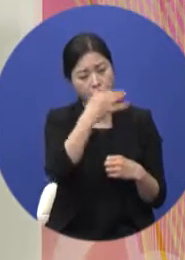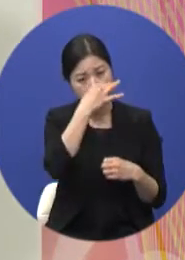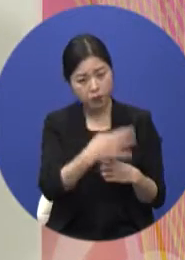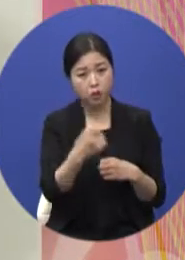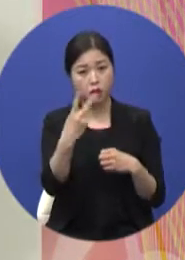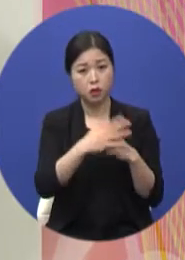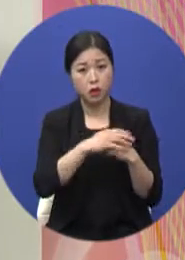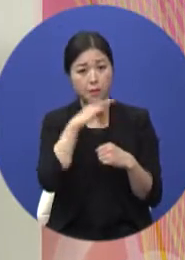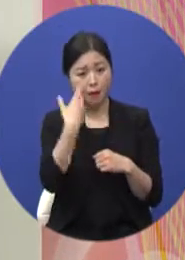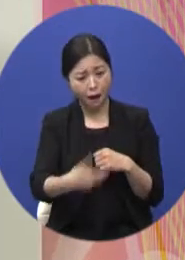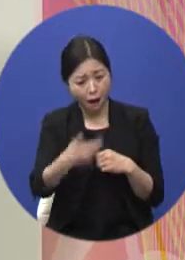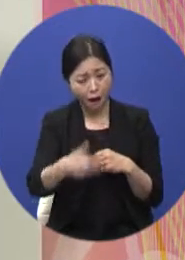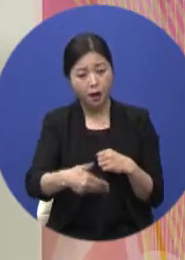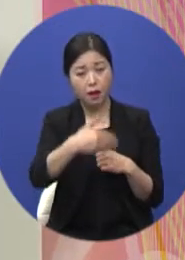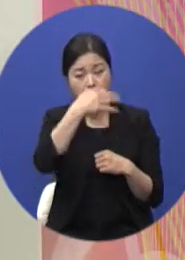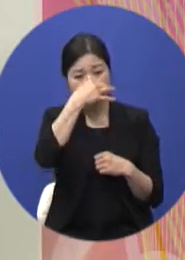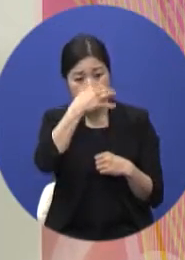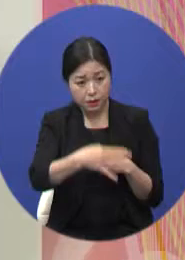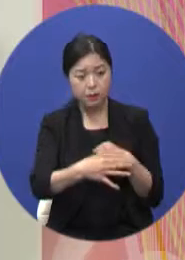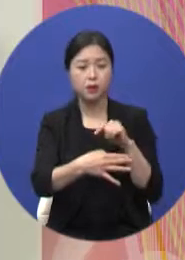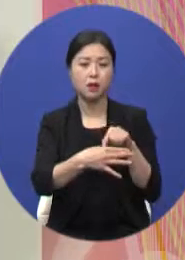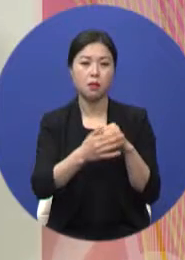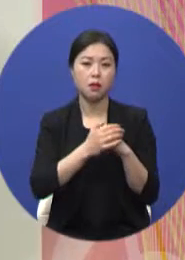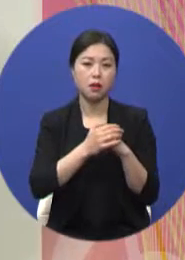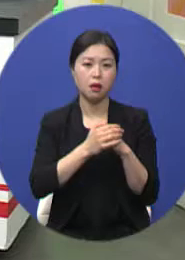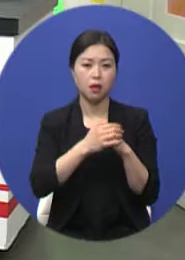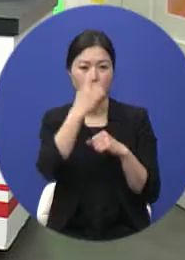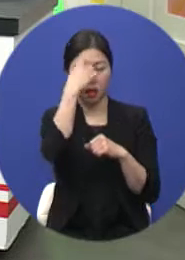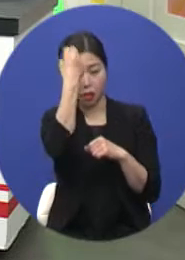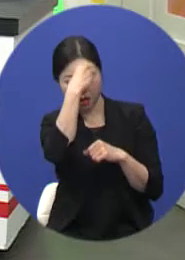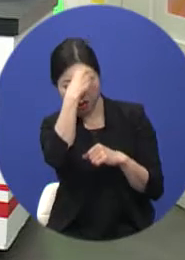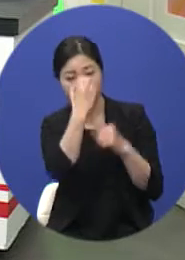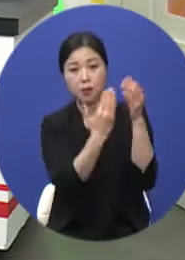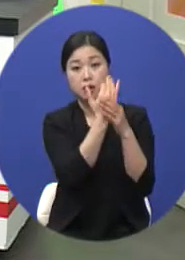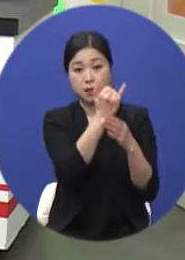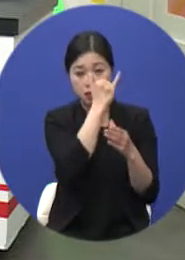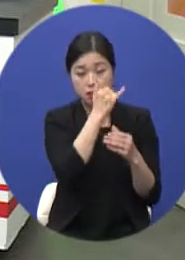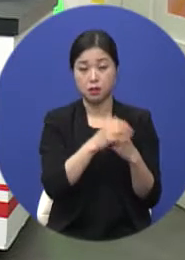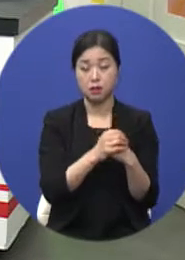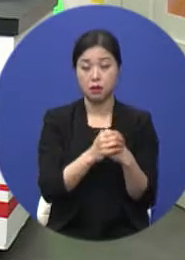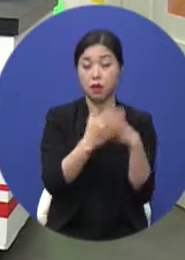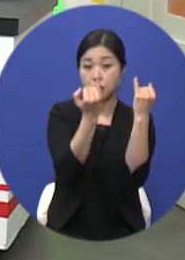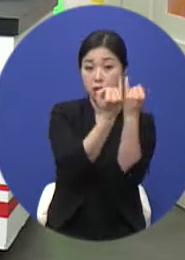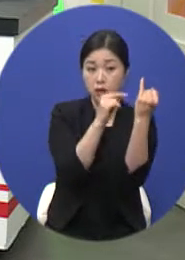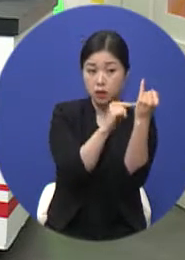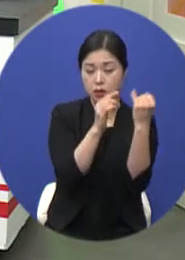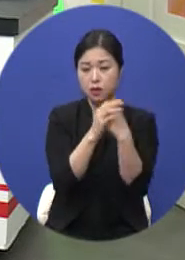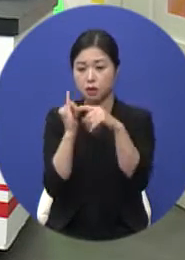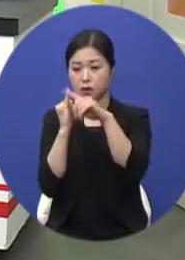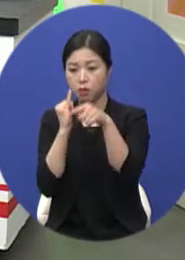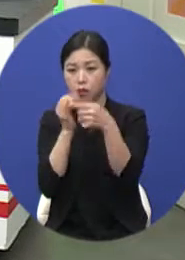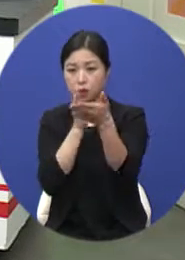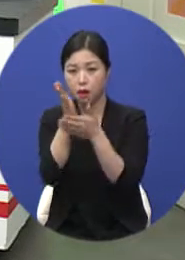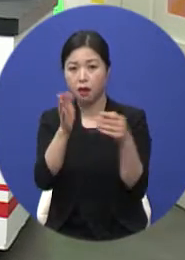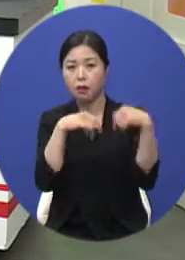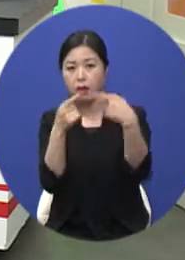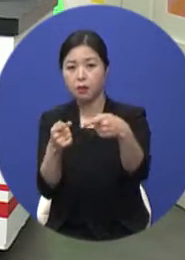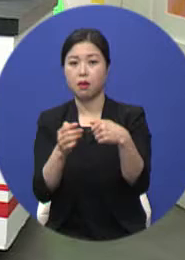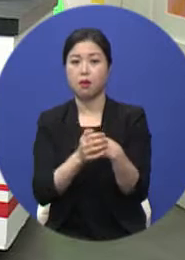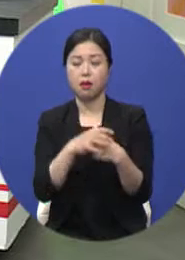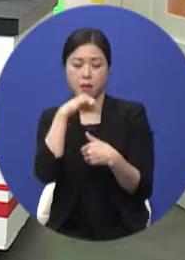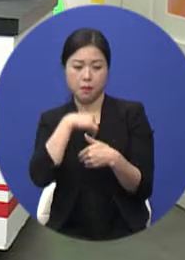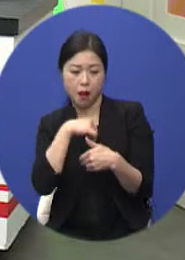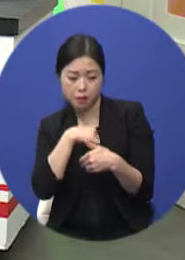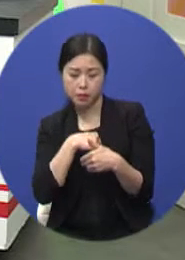빈혈 같은 게 생겨갖고 사람이 많이 네. 좀 위축이 된다. 근데 예. 왠지 여자 네. 가족들이 산부인과 가면 네. 왠지